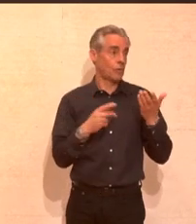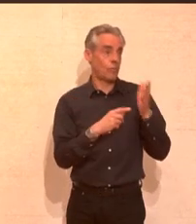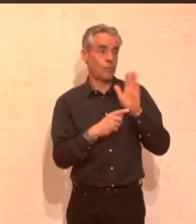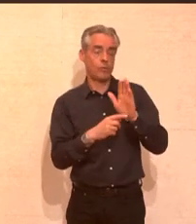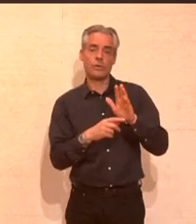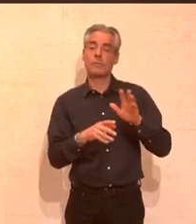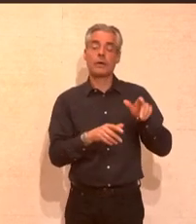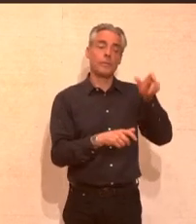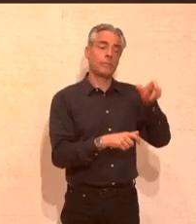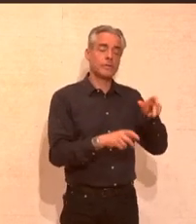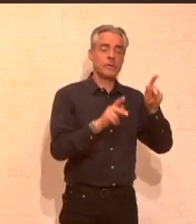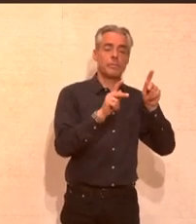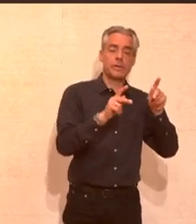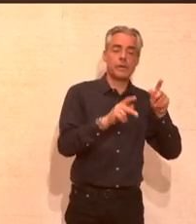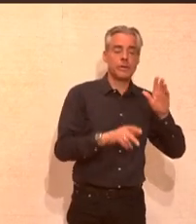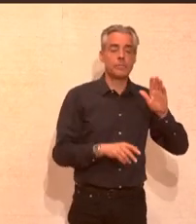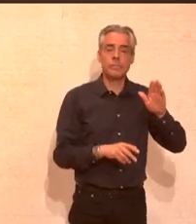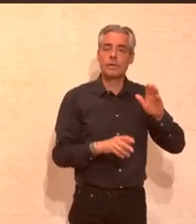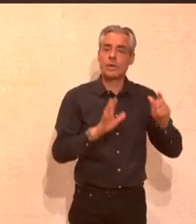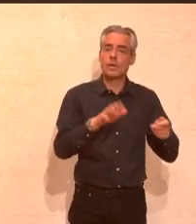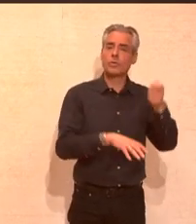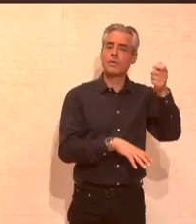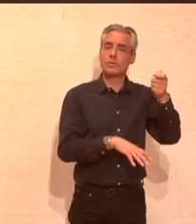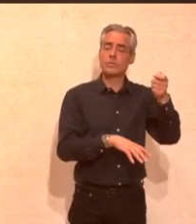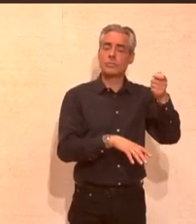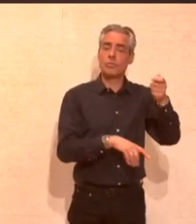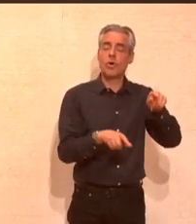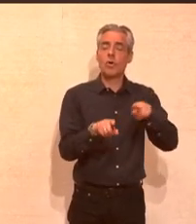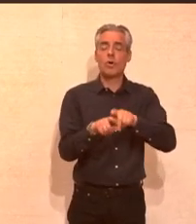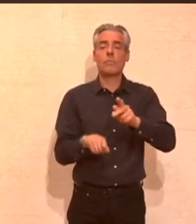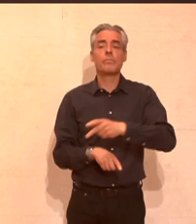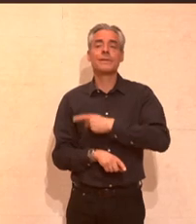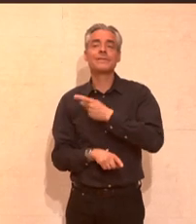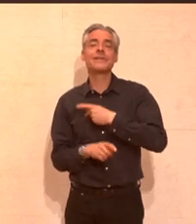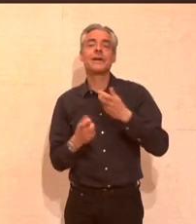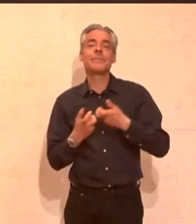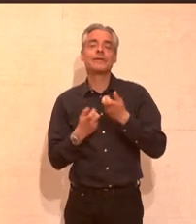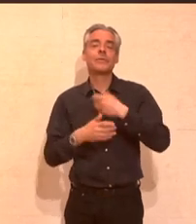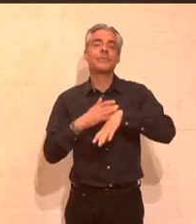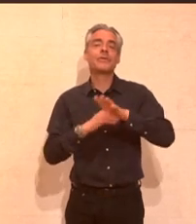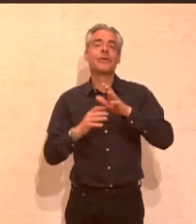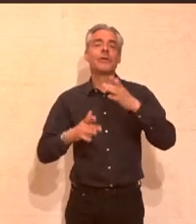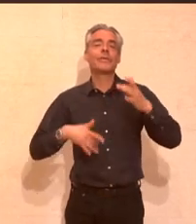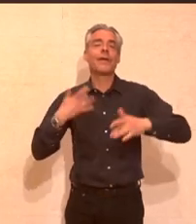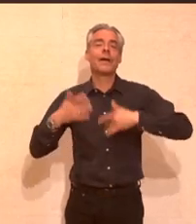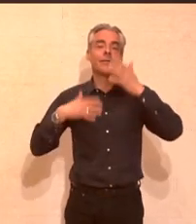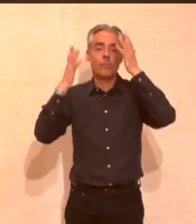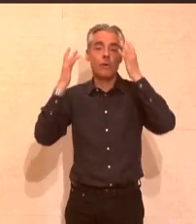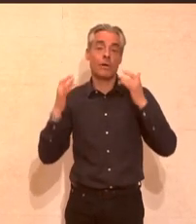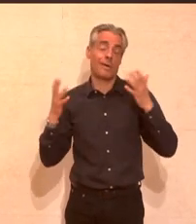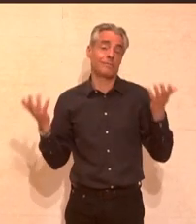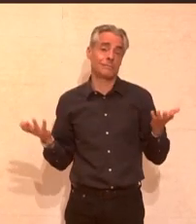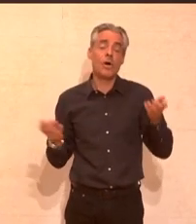de faire apparaître les pédagogues en matière d'éducation ce que sont les médecins chez Molière, car en